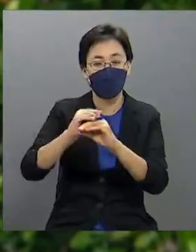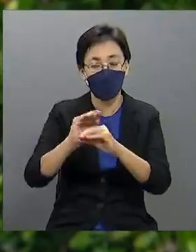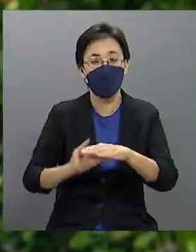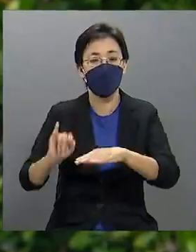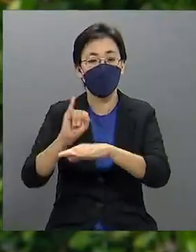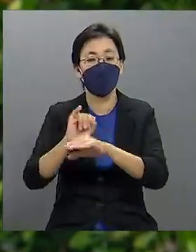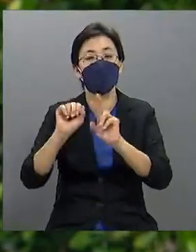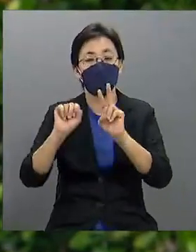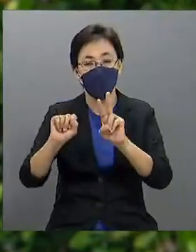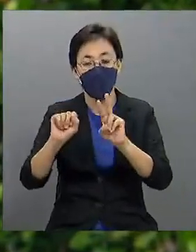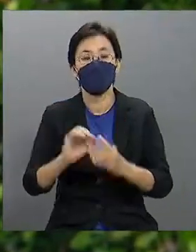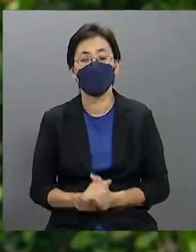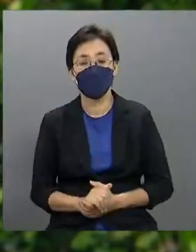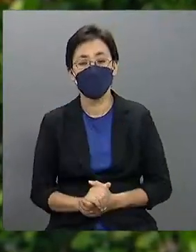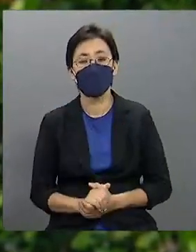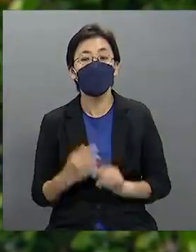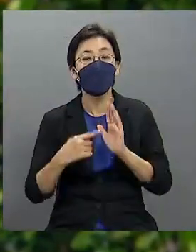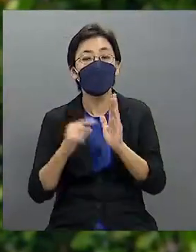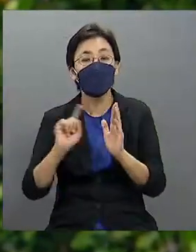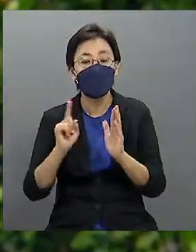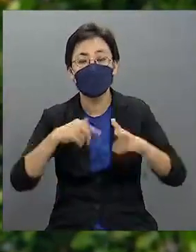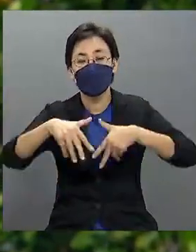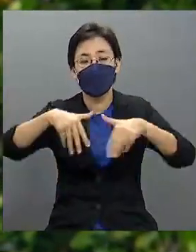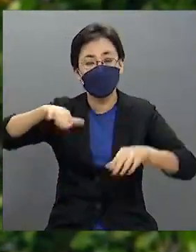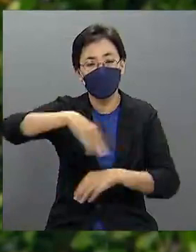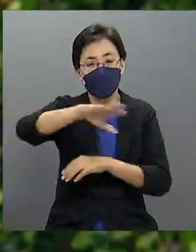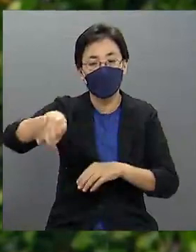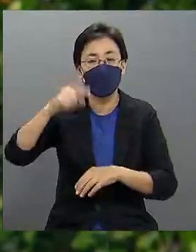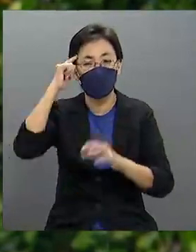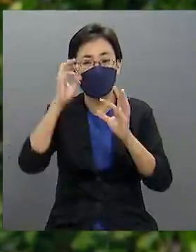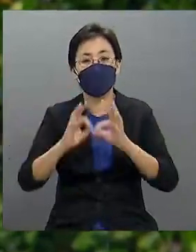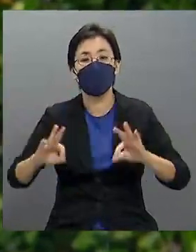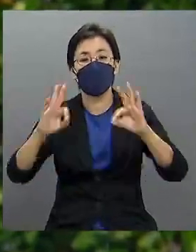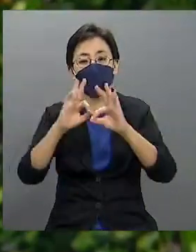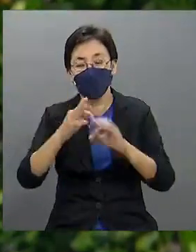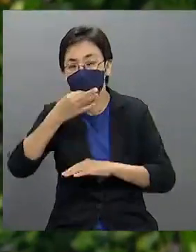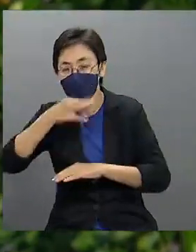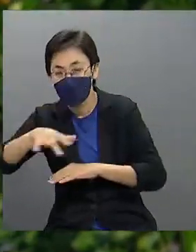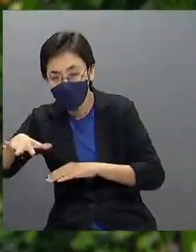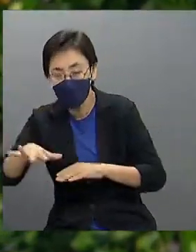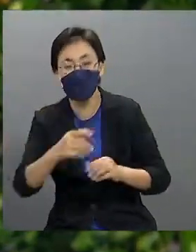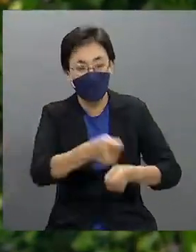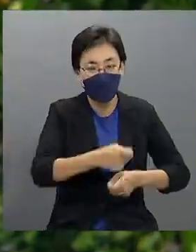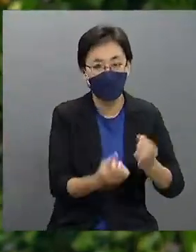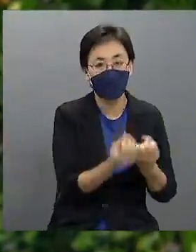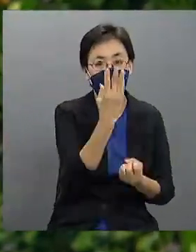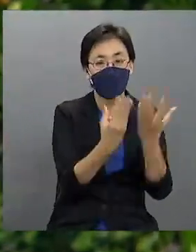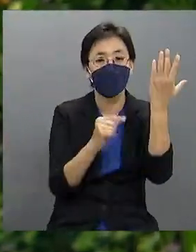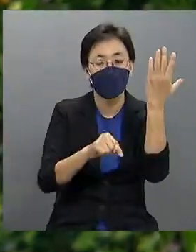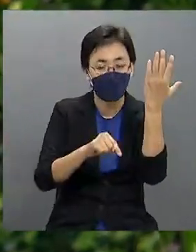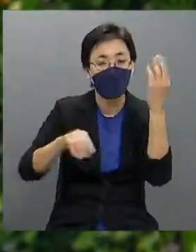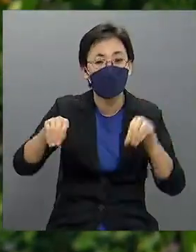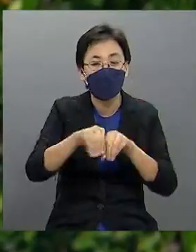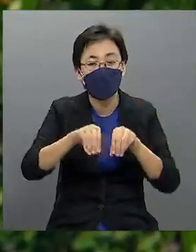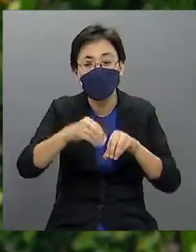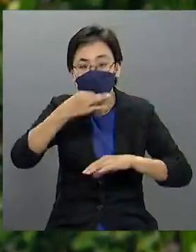ส่ทเกิดข้นนี้สะท้อนใหเหนว่ทุกคนนั้น เห็ความสำคัญของป่าชไเลเพิมขึ้นเหนวาป่าชไเลนนั้นสรางประโยนใหกพวกเรา